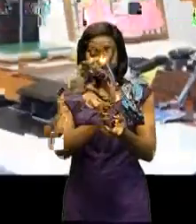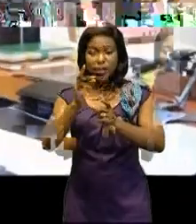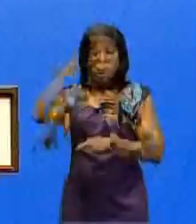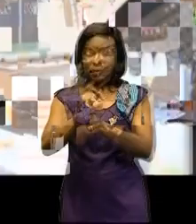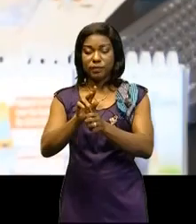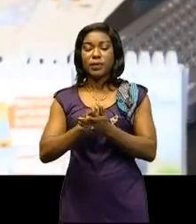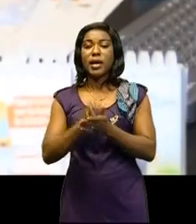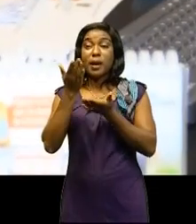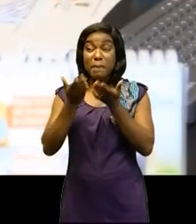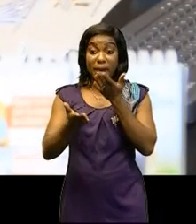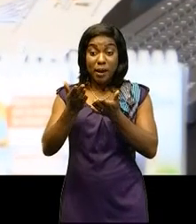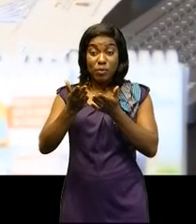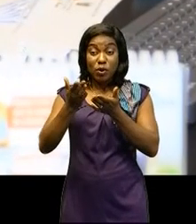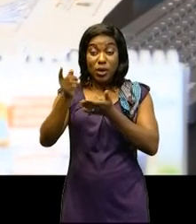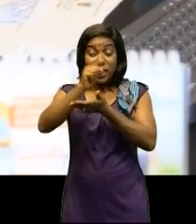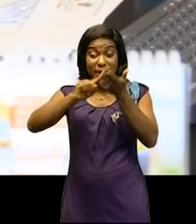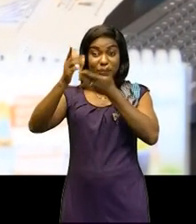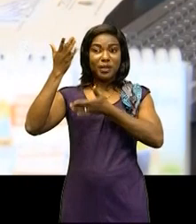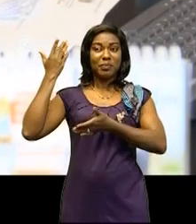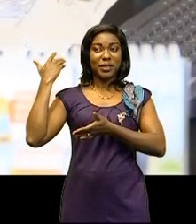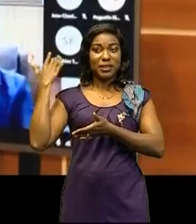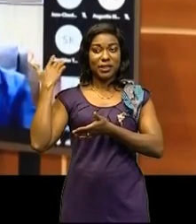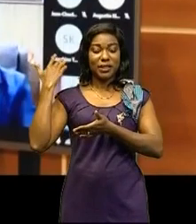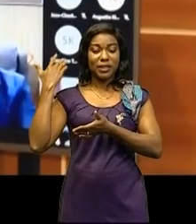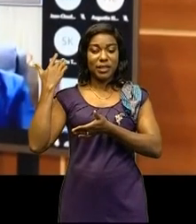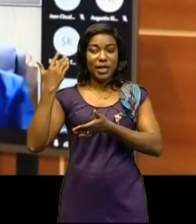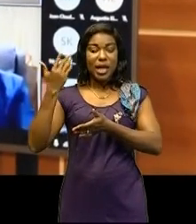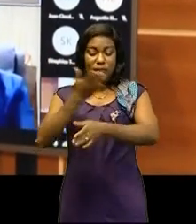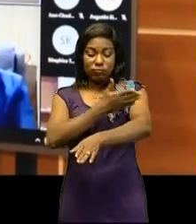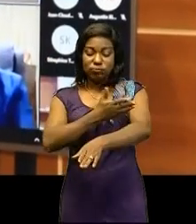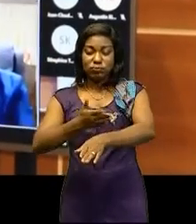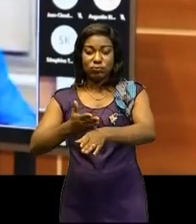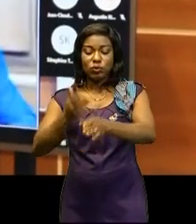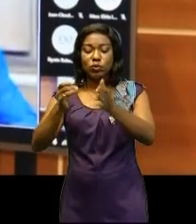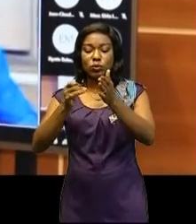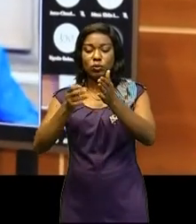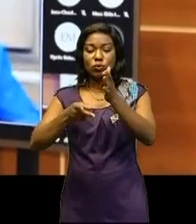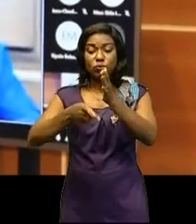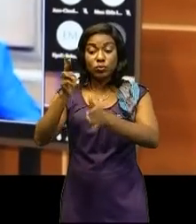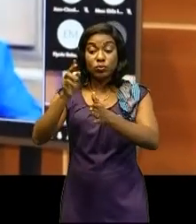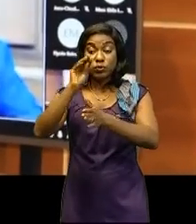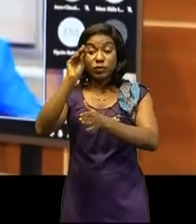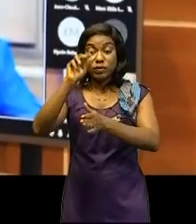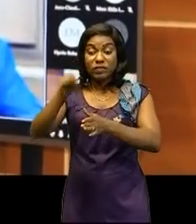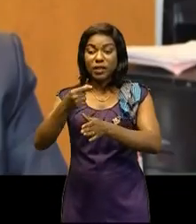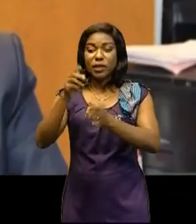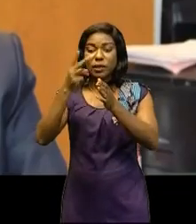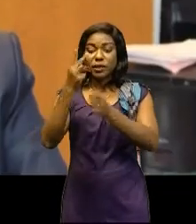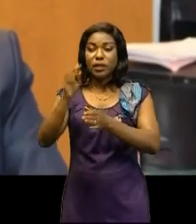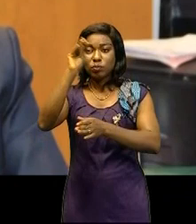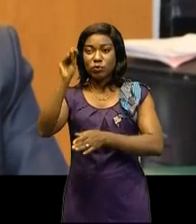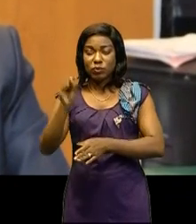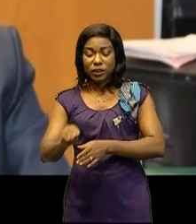Par rapport à la semaine dernière, une baisse de 12,2% a été enregistrée, avec une diminution